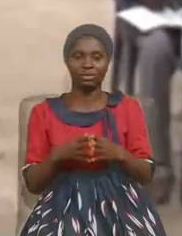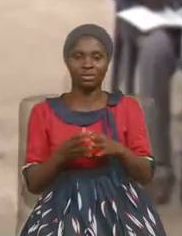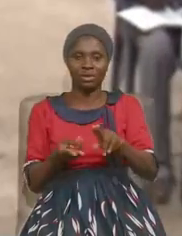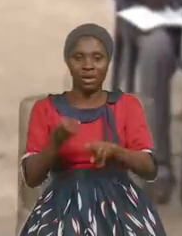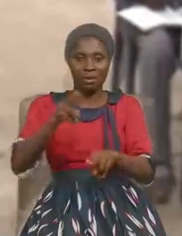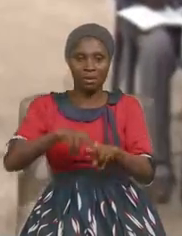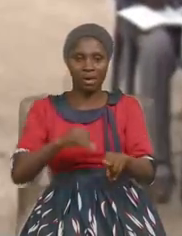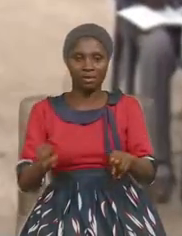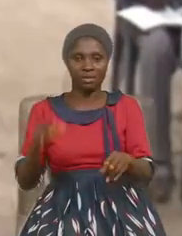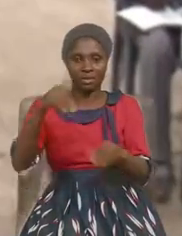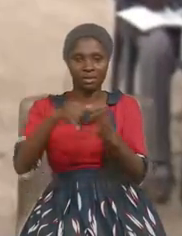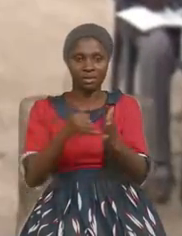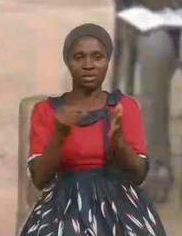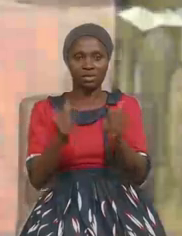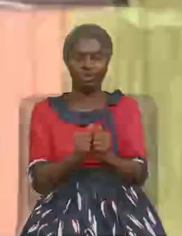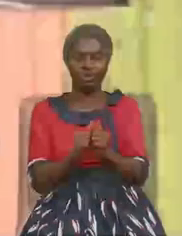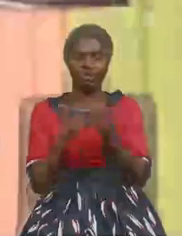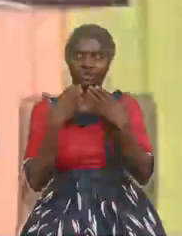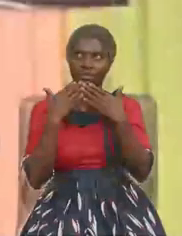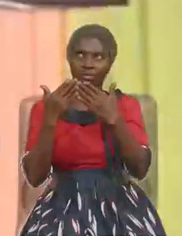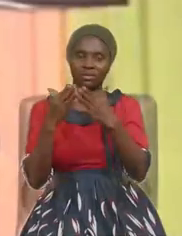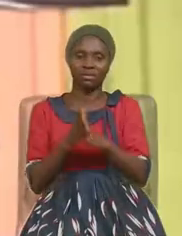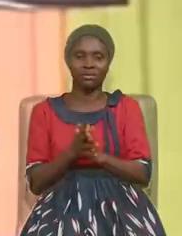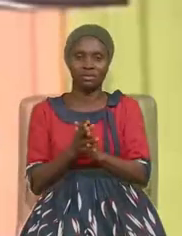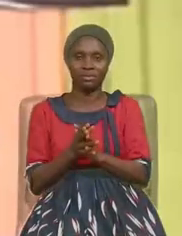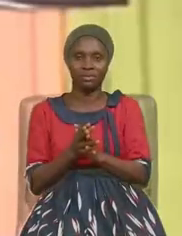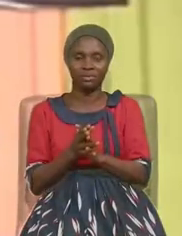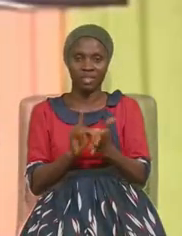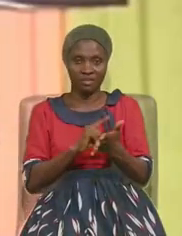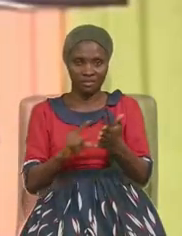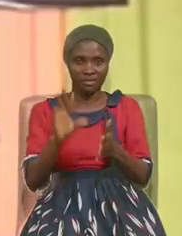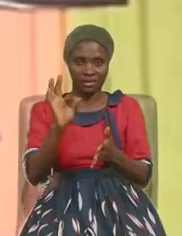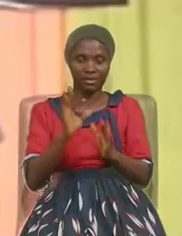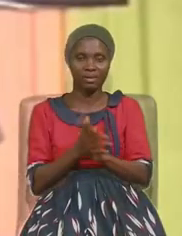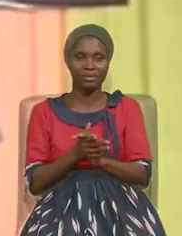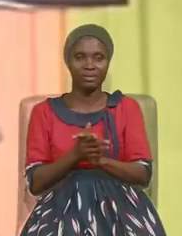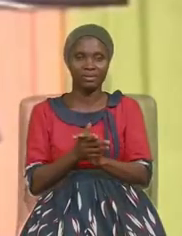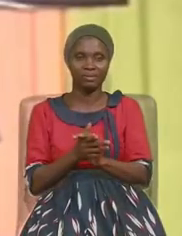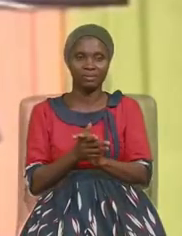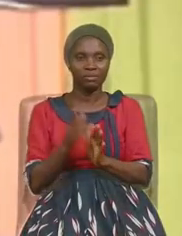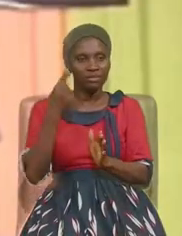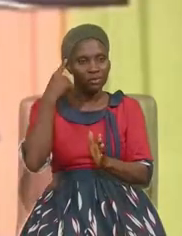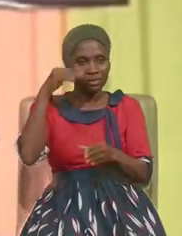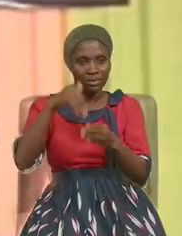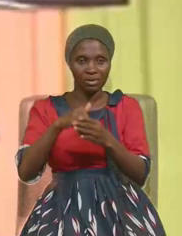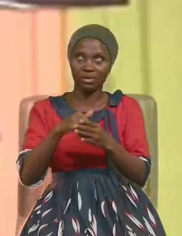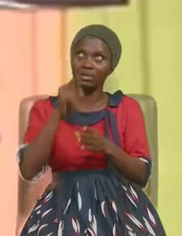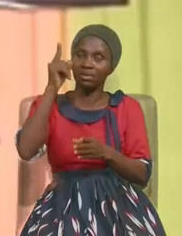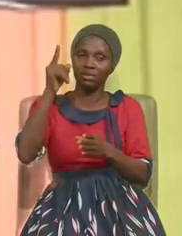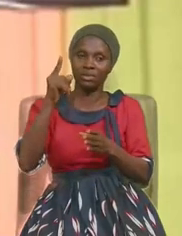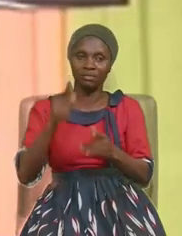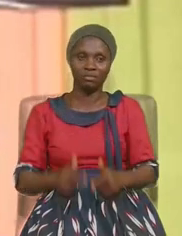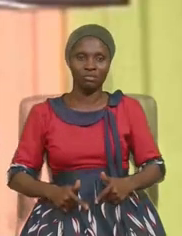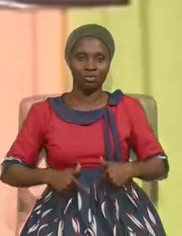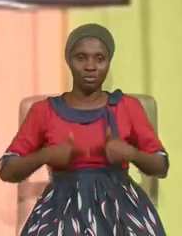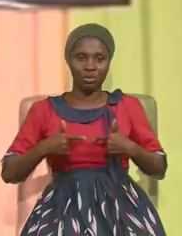actions de grâce. Verset 9. Car en lui habite corporellement toute